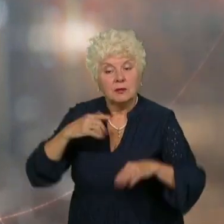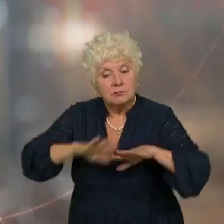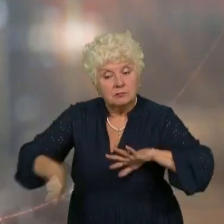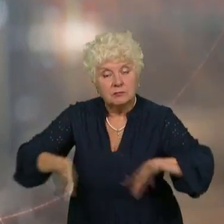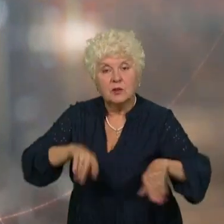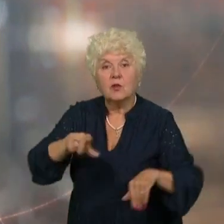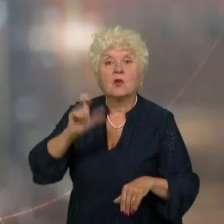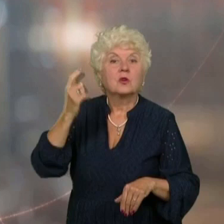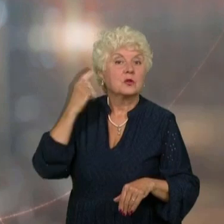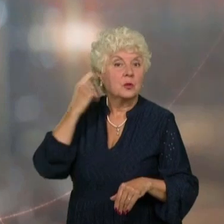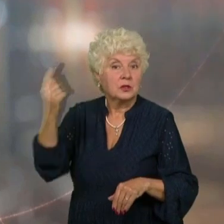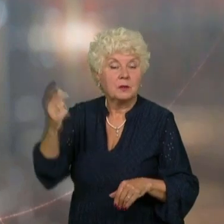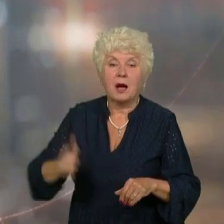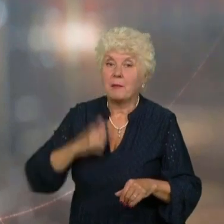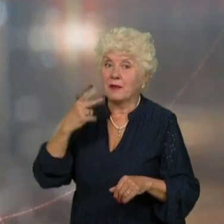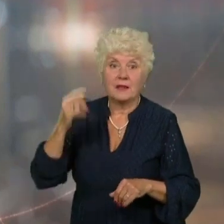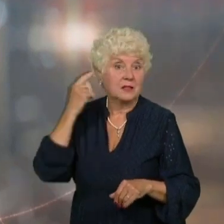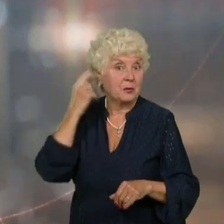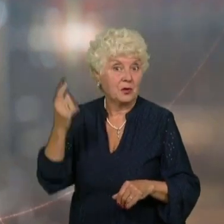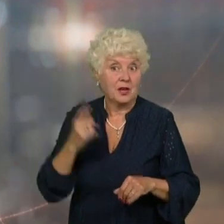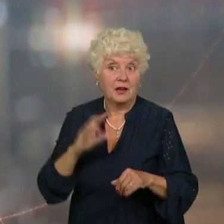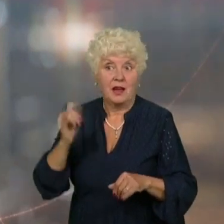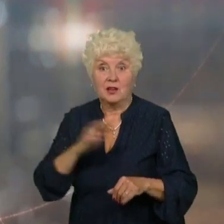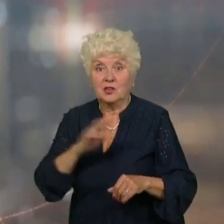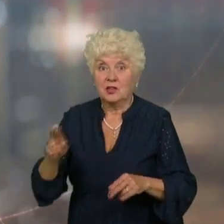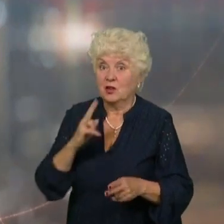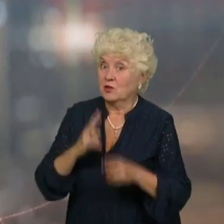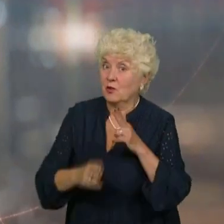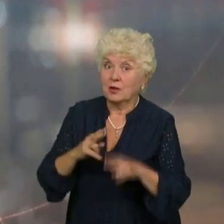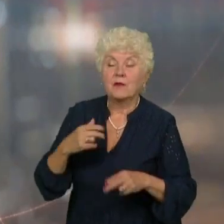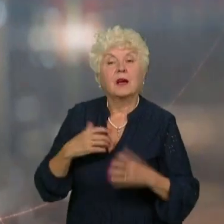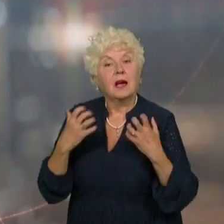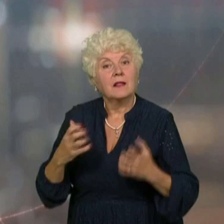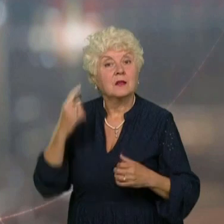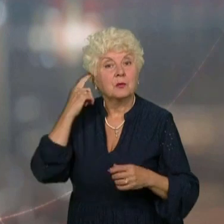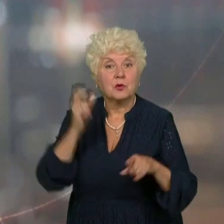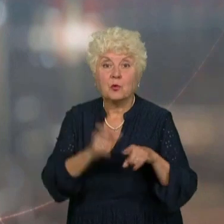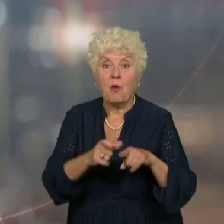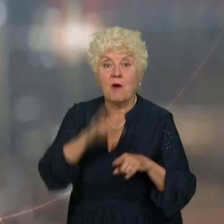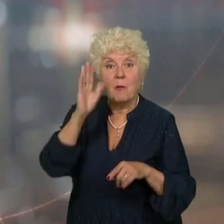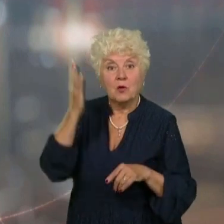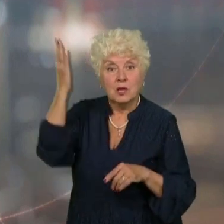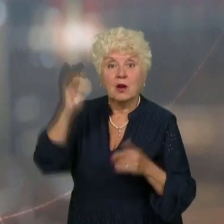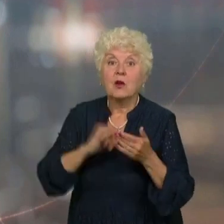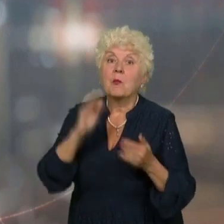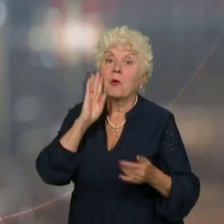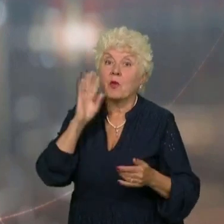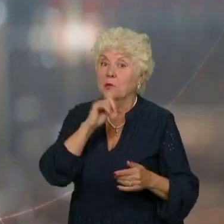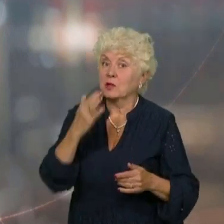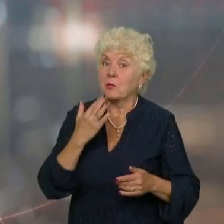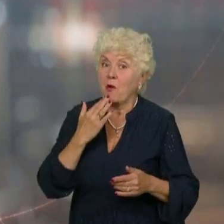to co słyszymy żeby nie słyszeć rzeczy szkodliwych chętnie słuchajmy słowa bożego i podobnie z